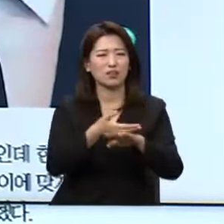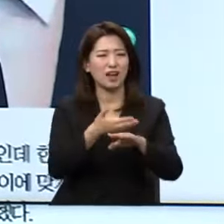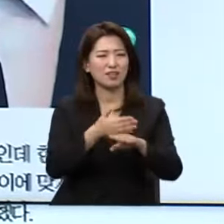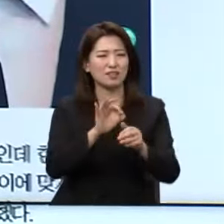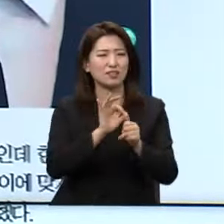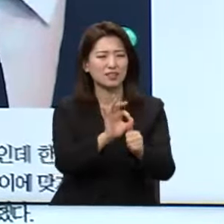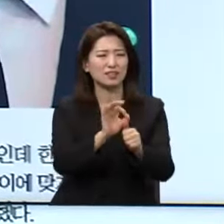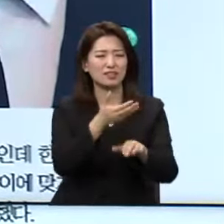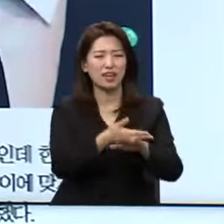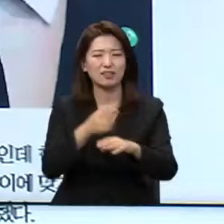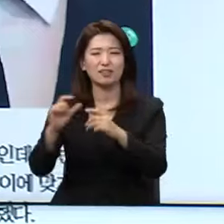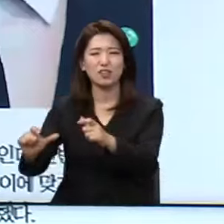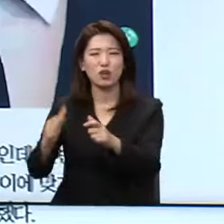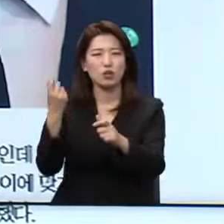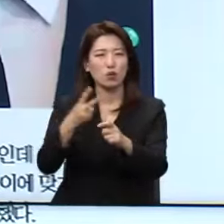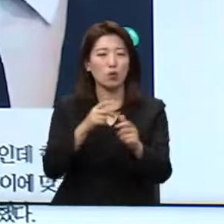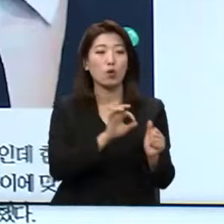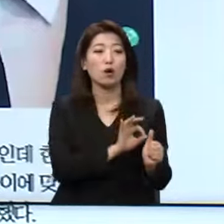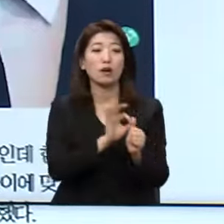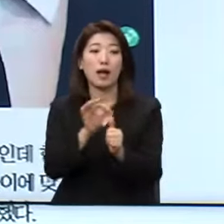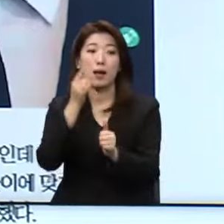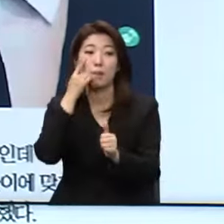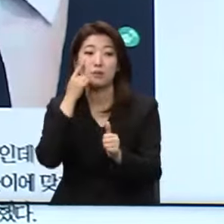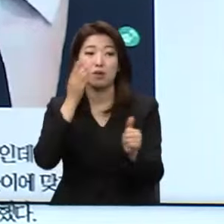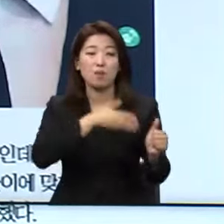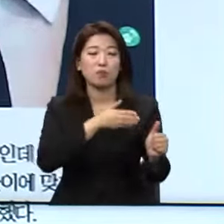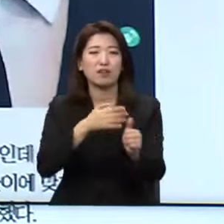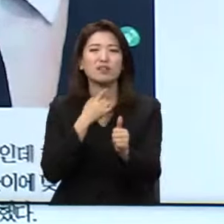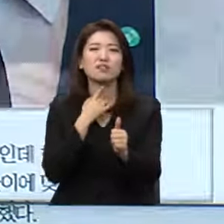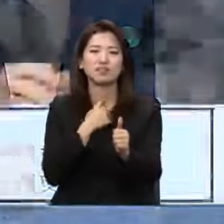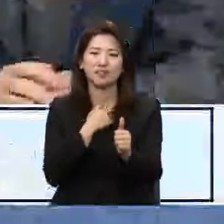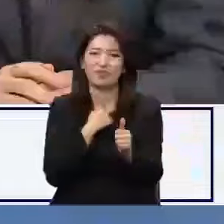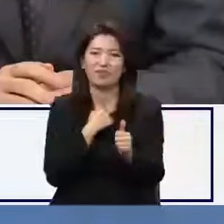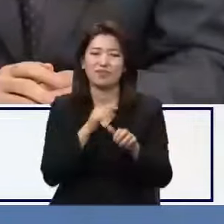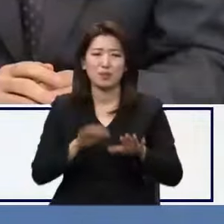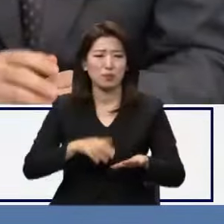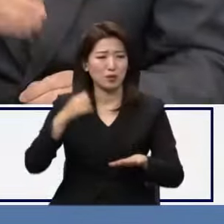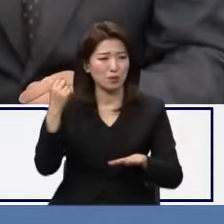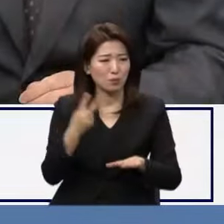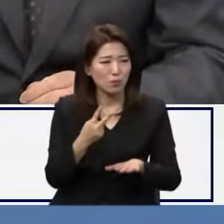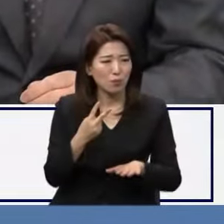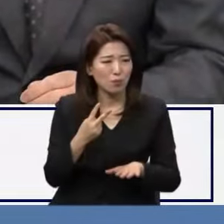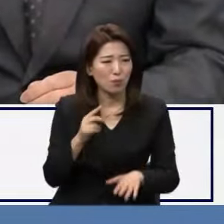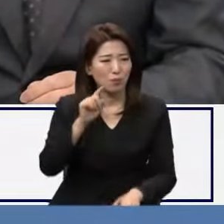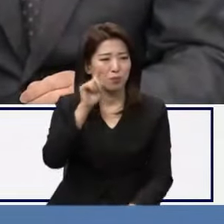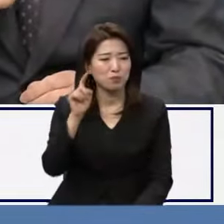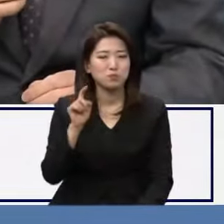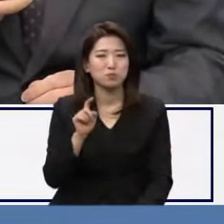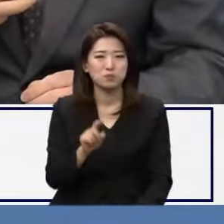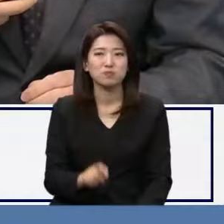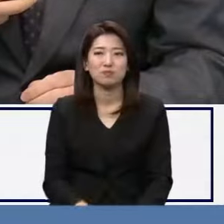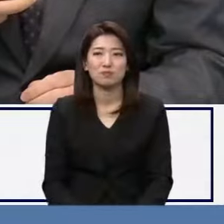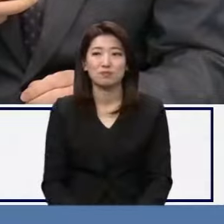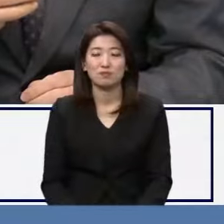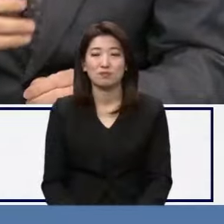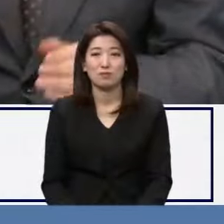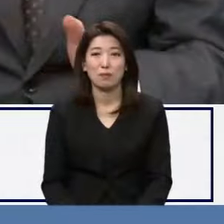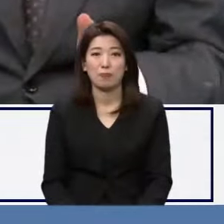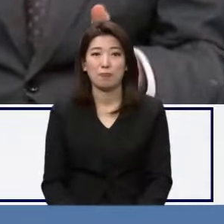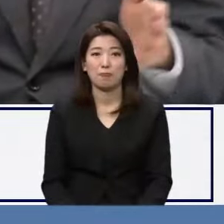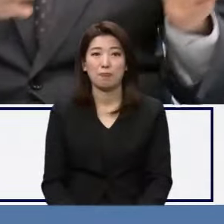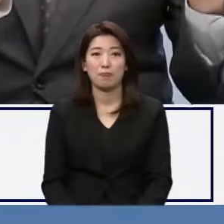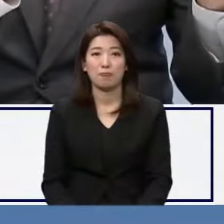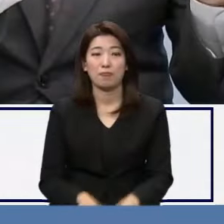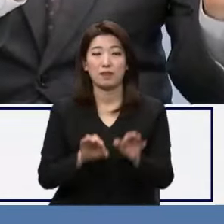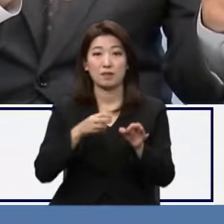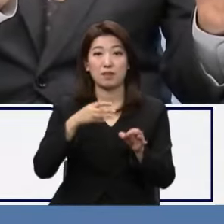나와서 갑자기 됐던 부분이거든요 그렇기 때문에 사실 는 그때 김태호 같은 경우도 창원 성산 가는데 마음이 준비가 안 됐던 거예요 근데